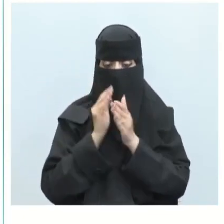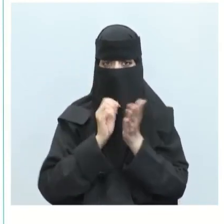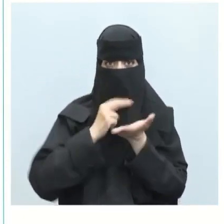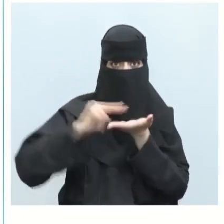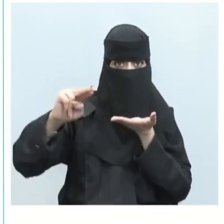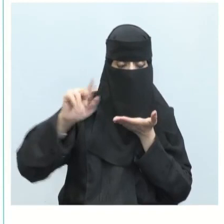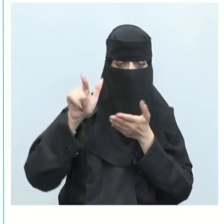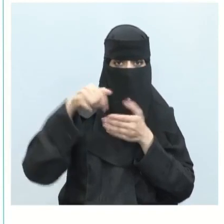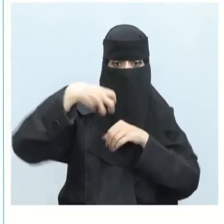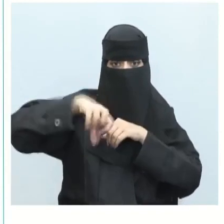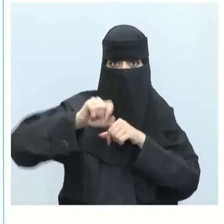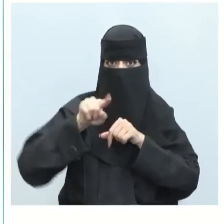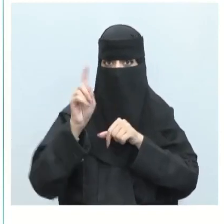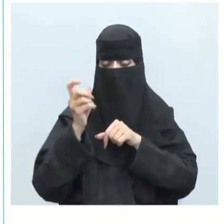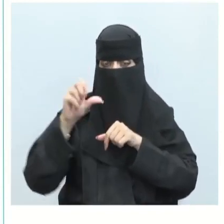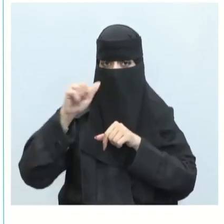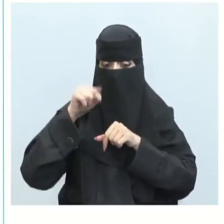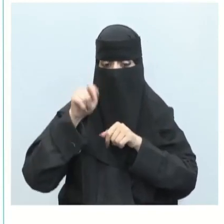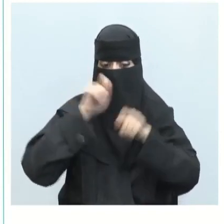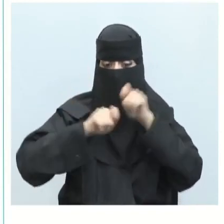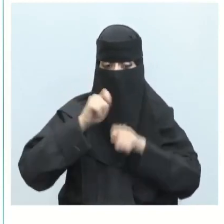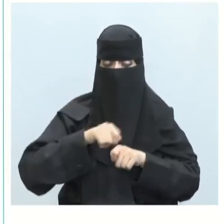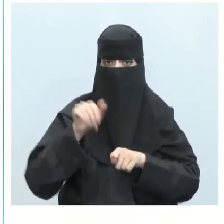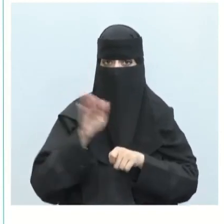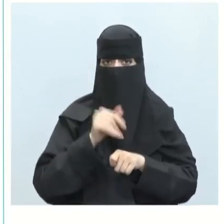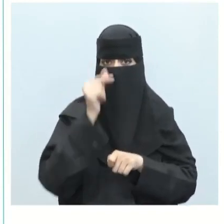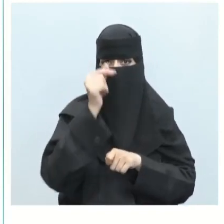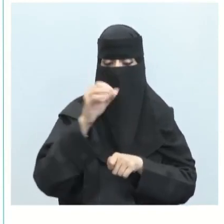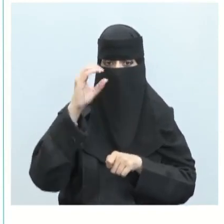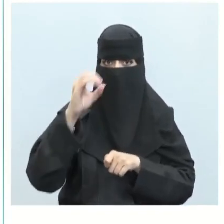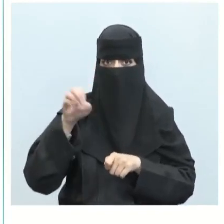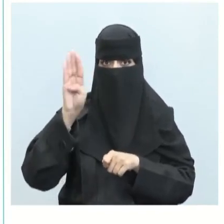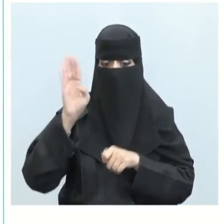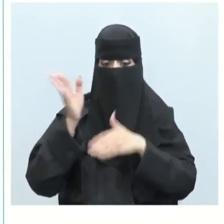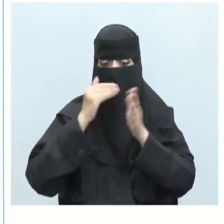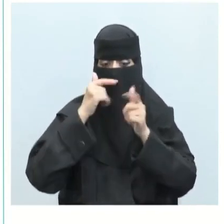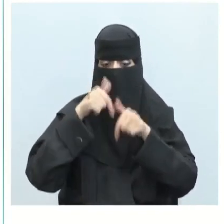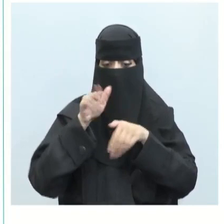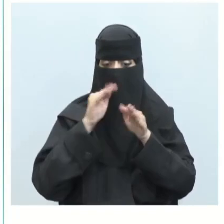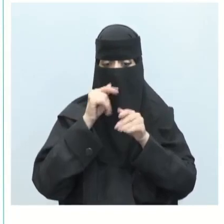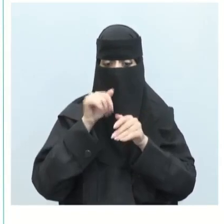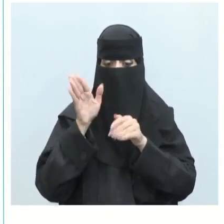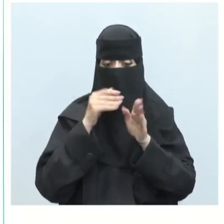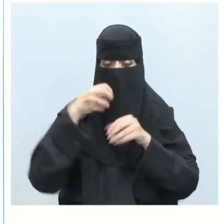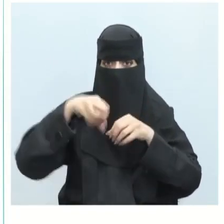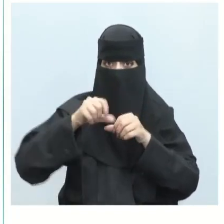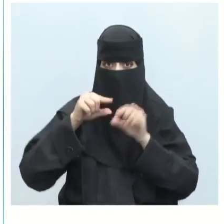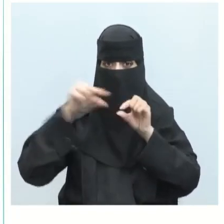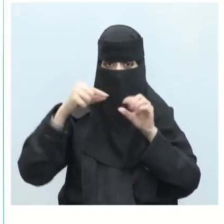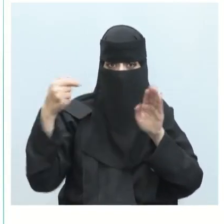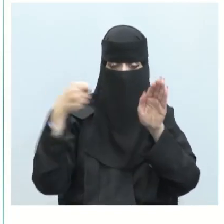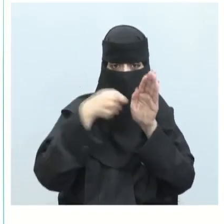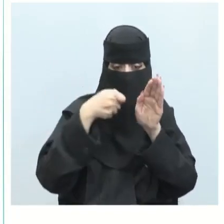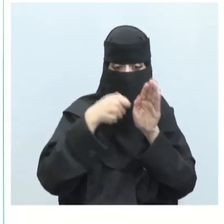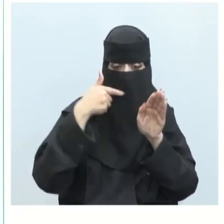19946 كذلك البروتوكول المستخدم في ارسال هذه الحزمه هو بروتوكول تي سي بي ايضا من